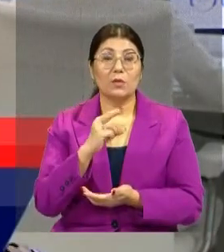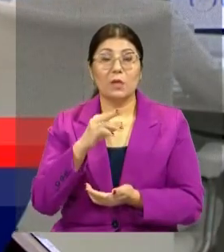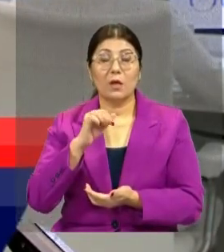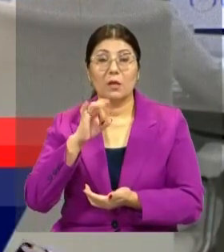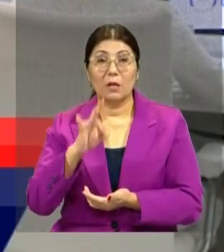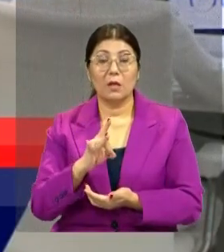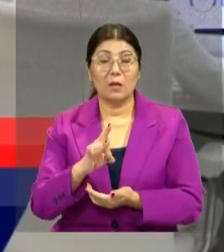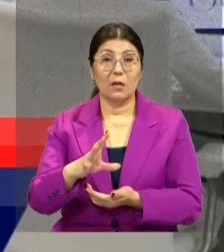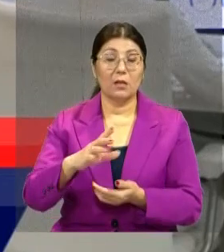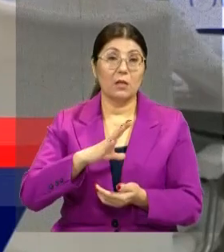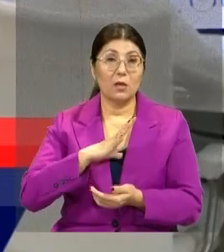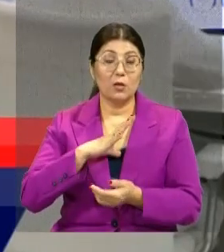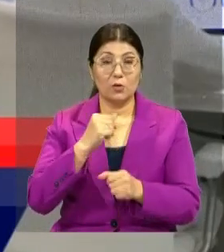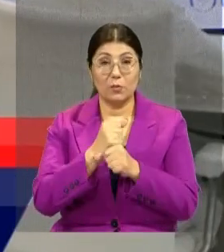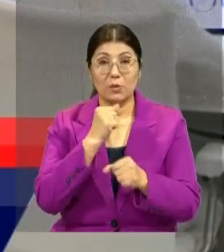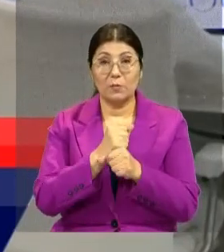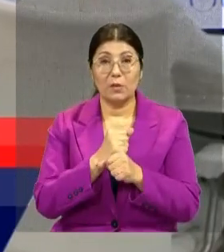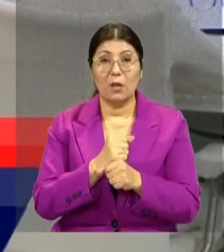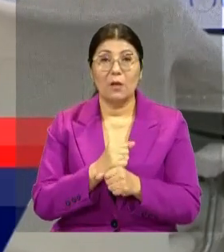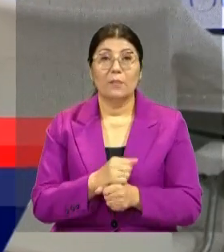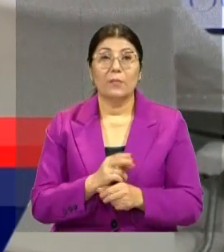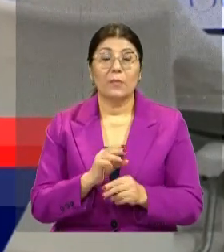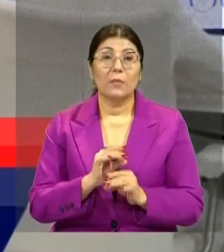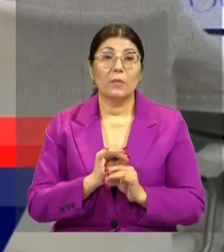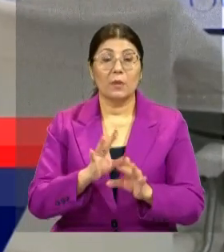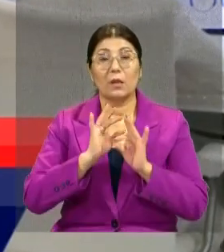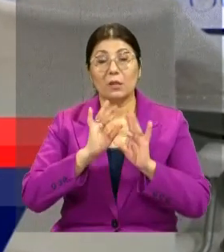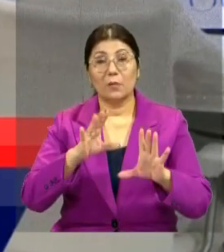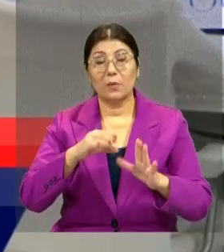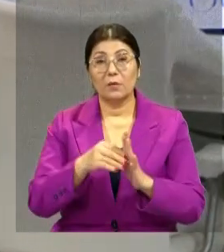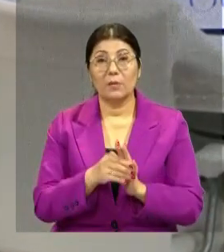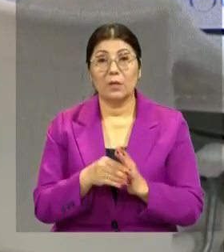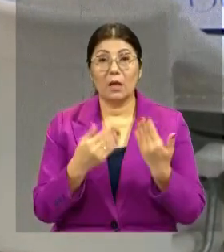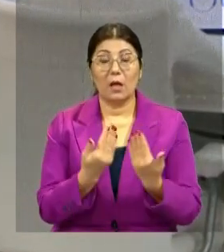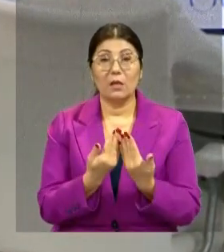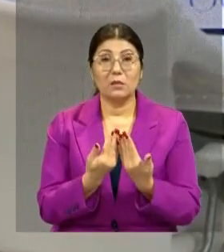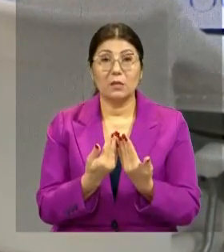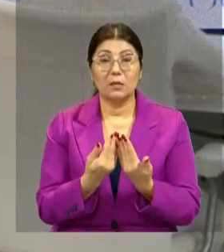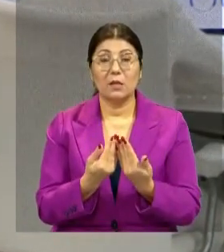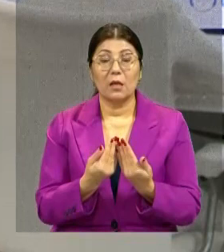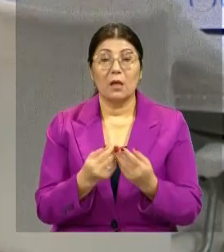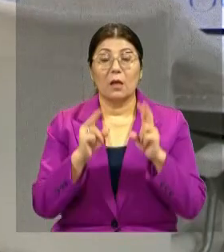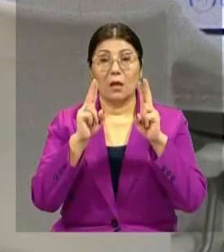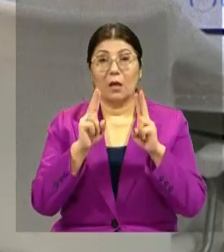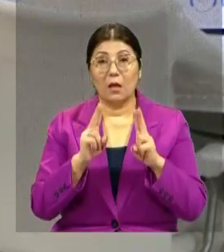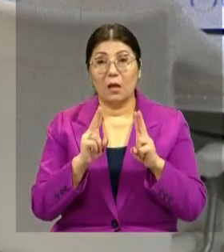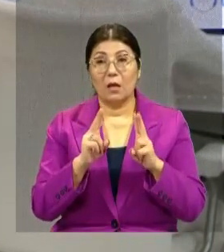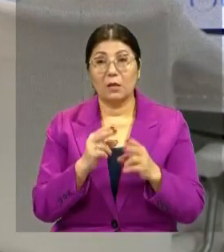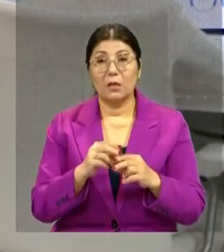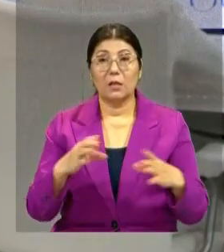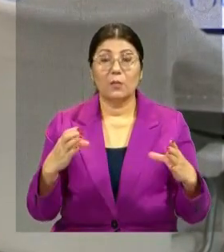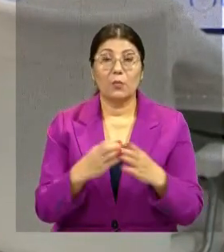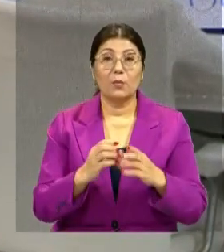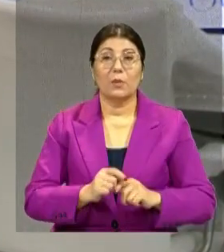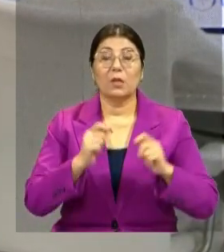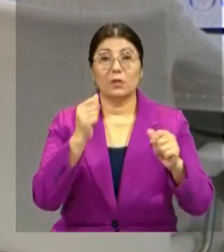жасайтын, яғни уағыз насихат бөлімінің аясында, қазір тек арнайы бір бөлім ретінде ашылып, жұмыс